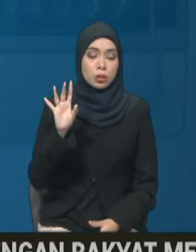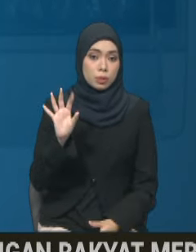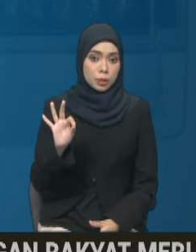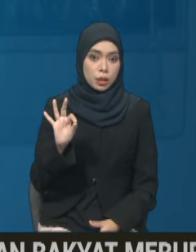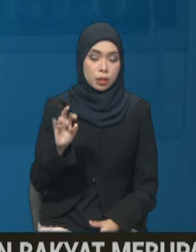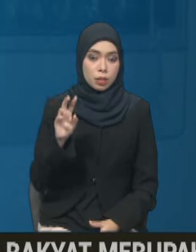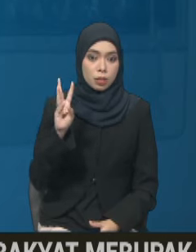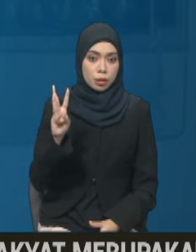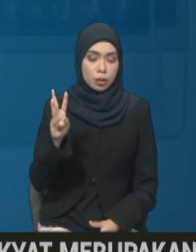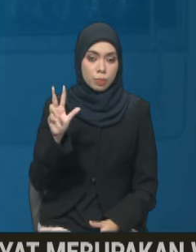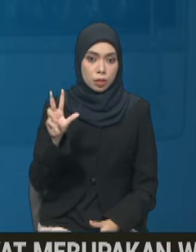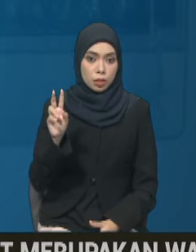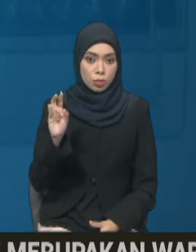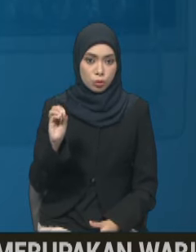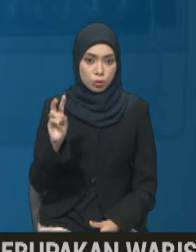739-6052 dan